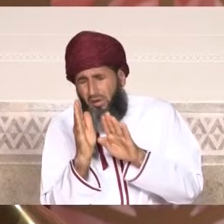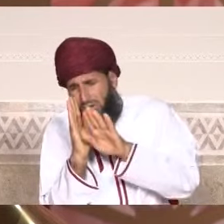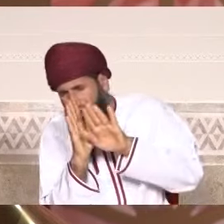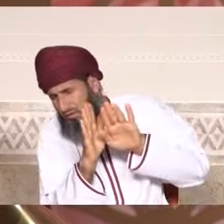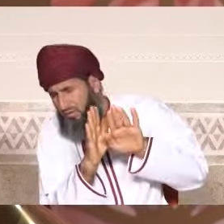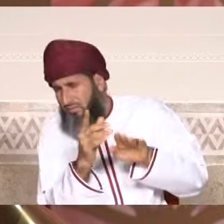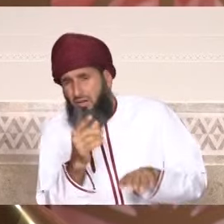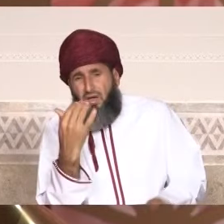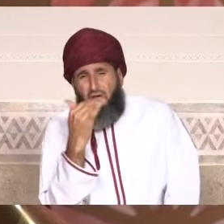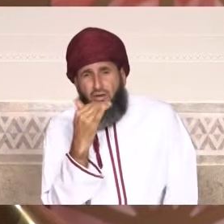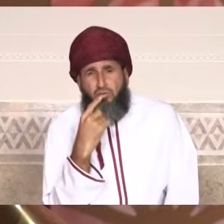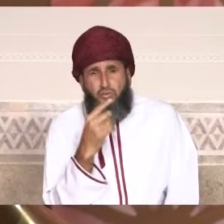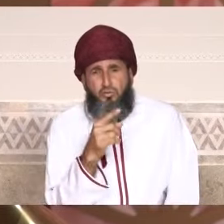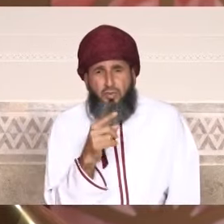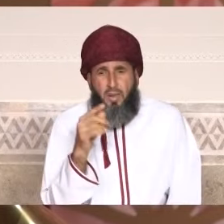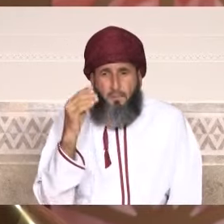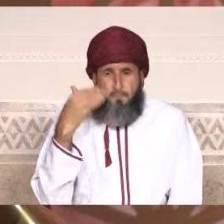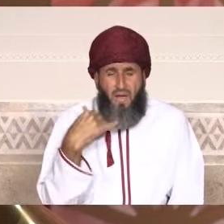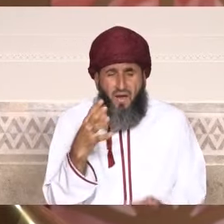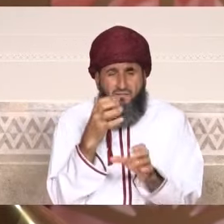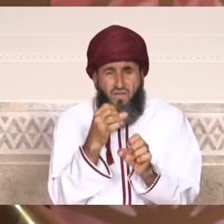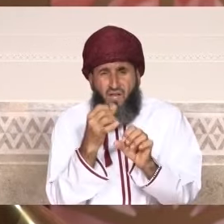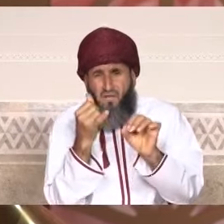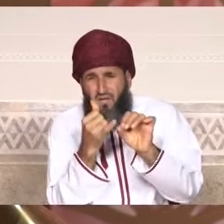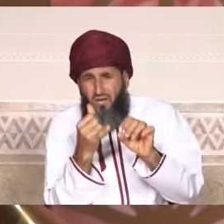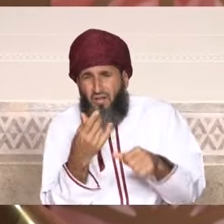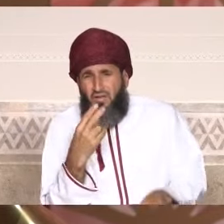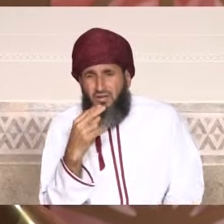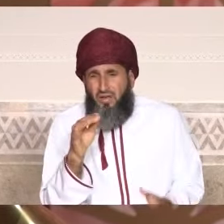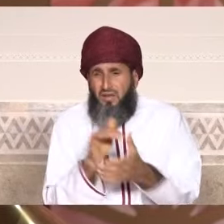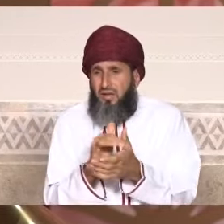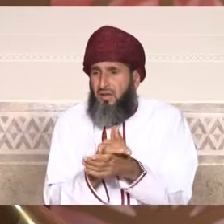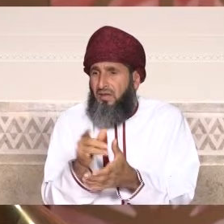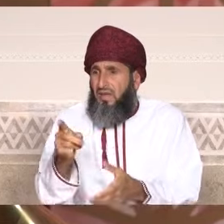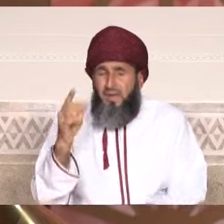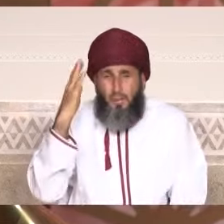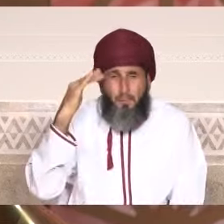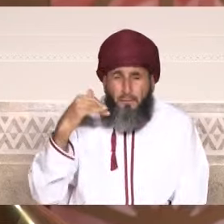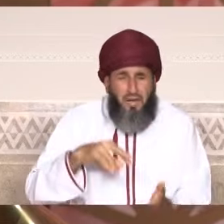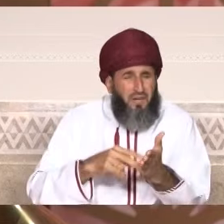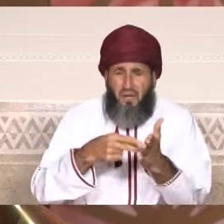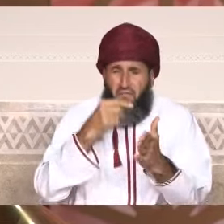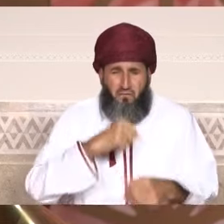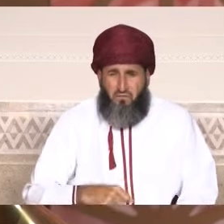لهذا الشاب أن يغض بصره ويحفظ فرجه وهو يصادق فتاة معها في